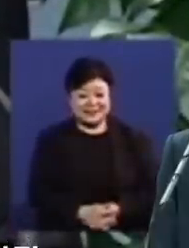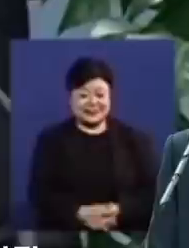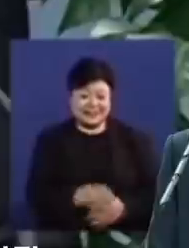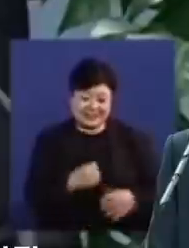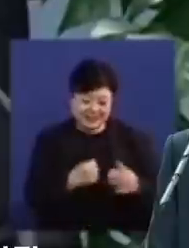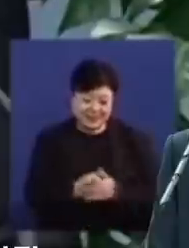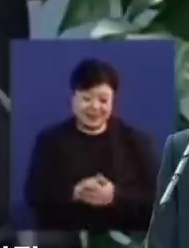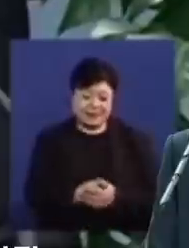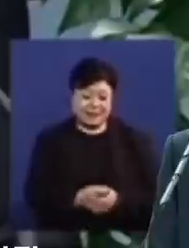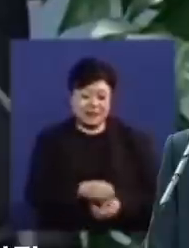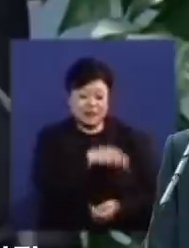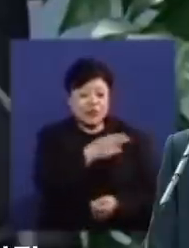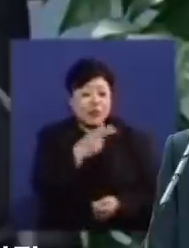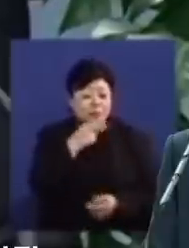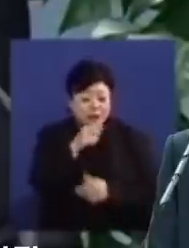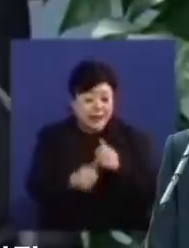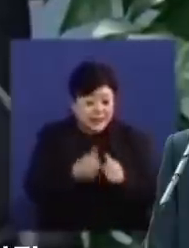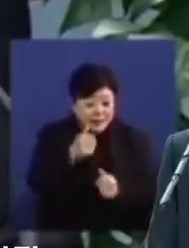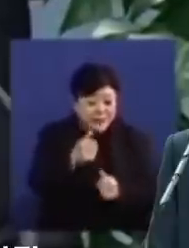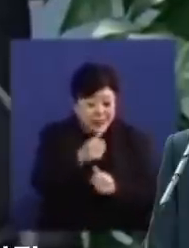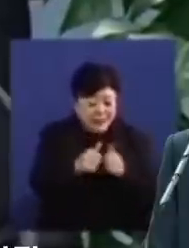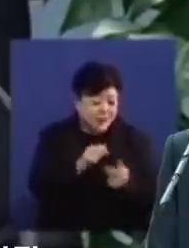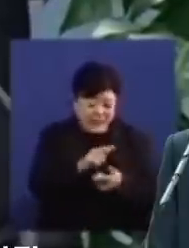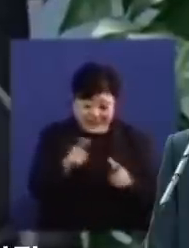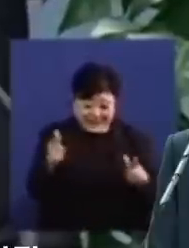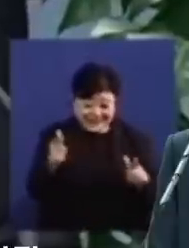그런 능력도 없는 하나님 같으면 하나님이 아니지요.